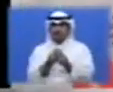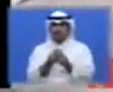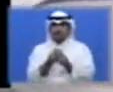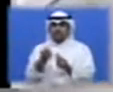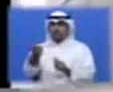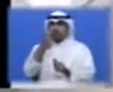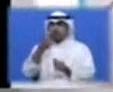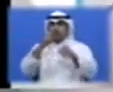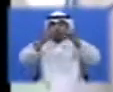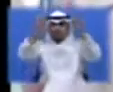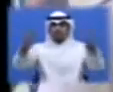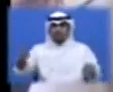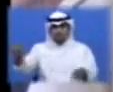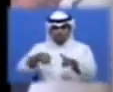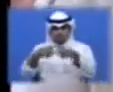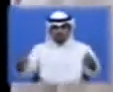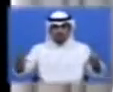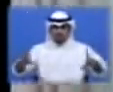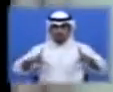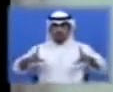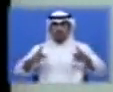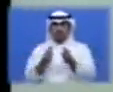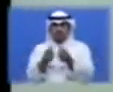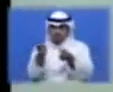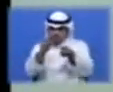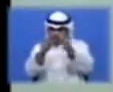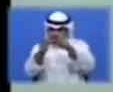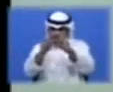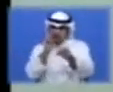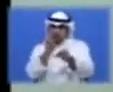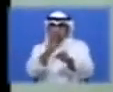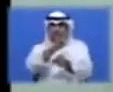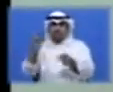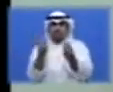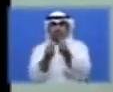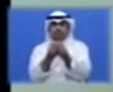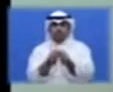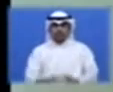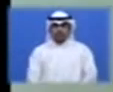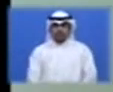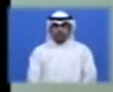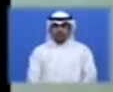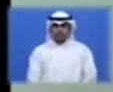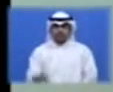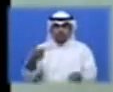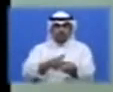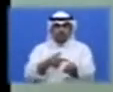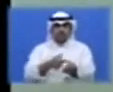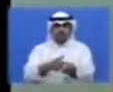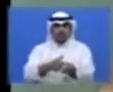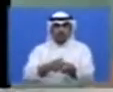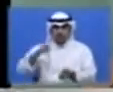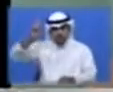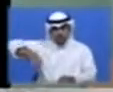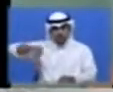على مدار الساعة والأشعة والمختبر، خدمات متكاملة، عيادات تخصصية متكاملة. المستشفى في الأيام العادية